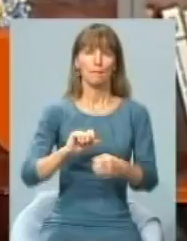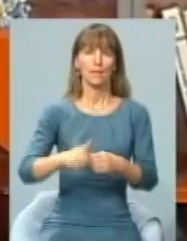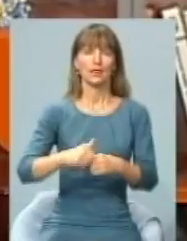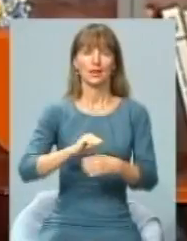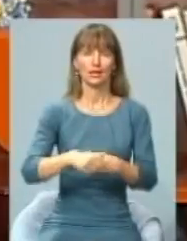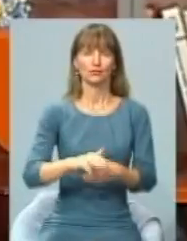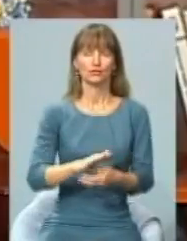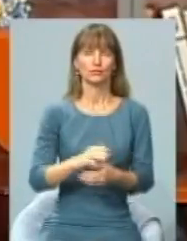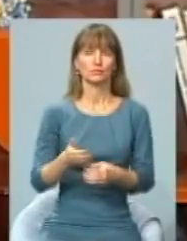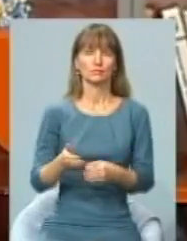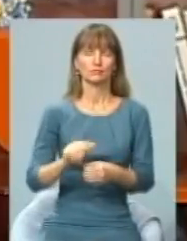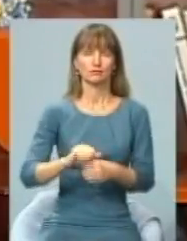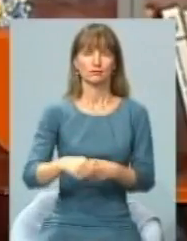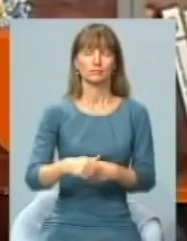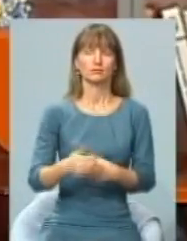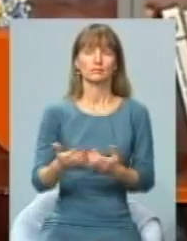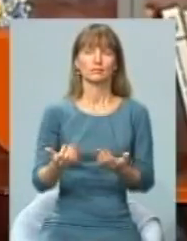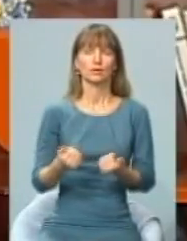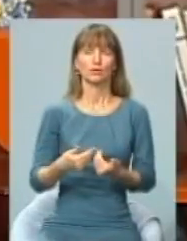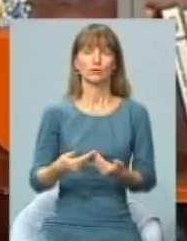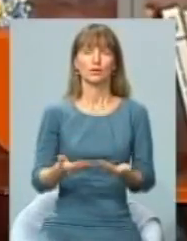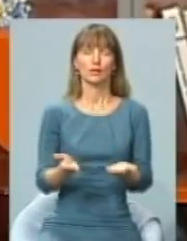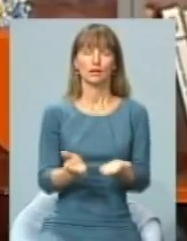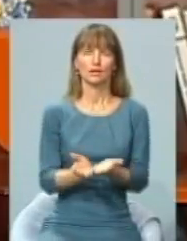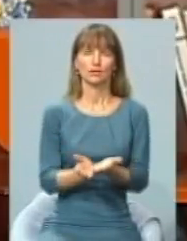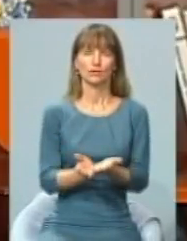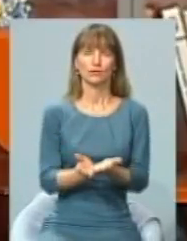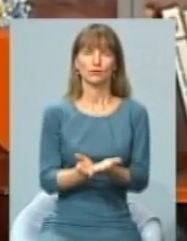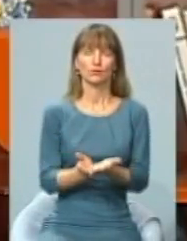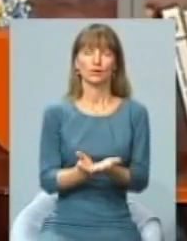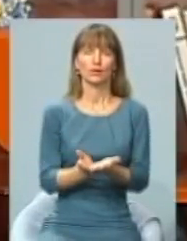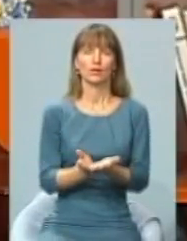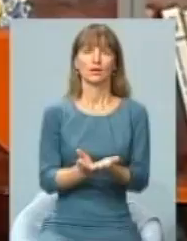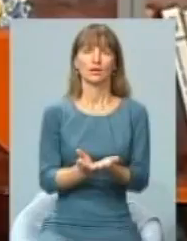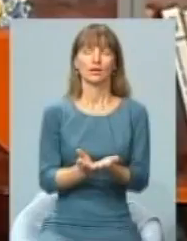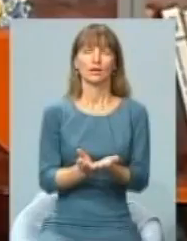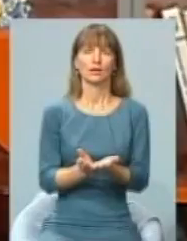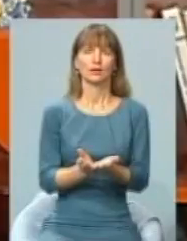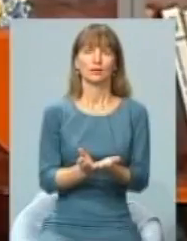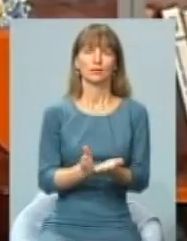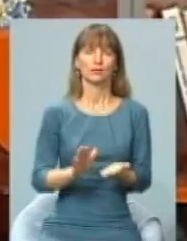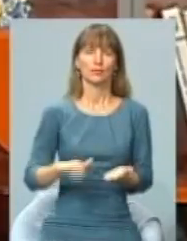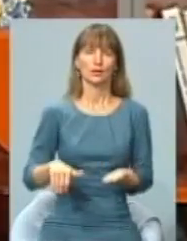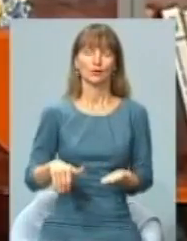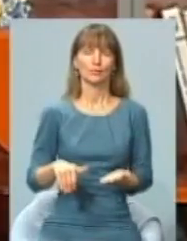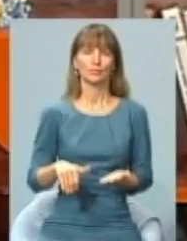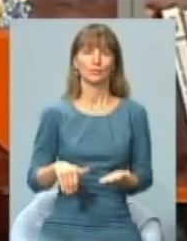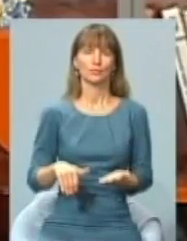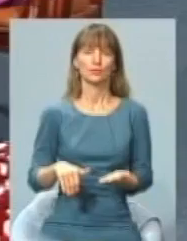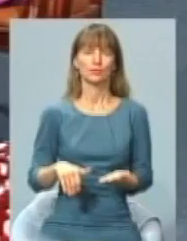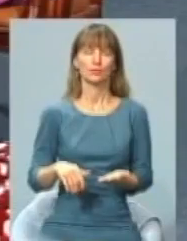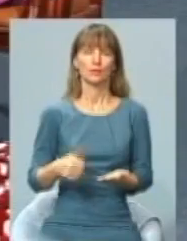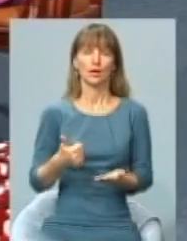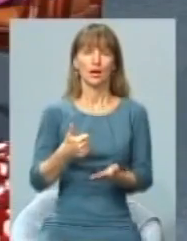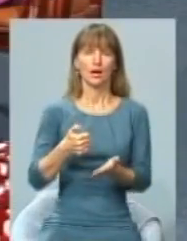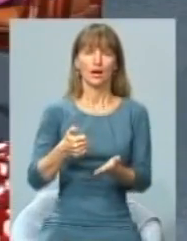його, беремо горілку, потім, ну, этот, беремо горілку